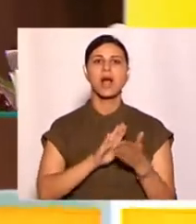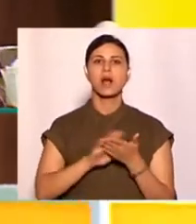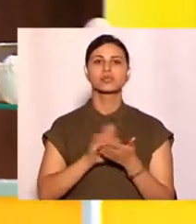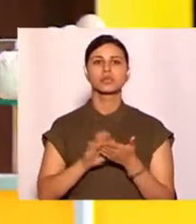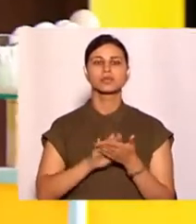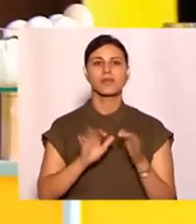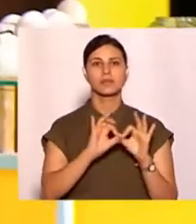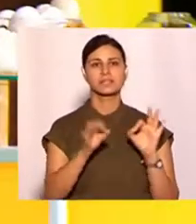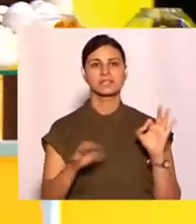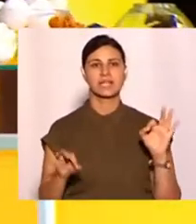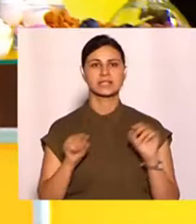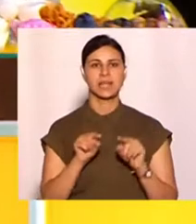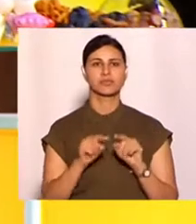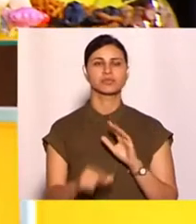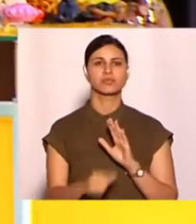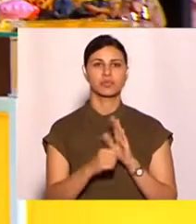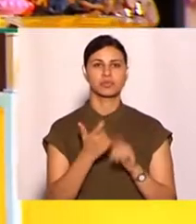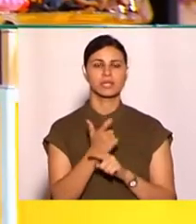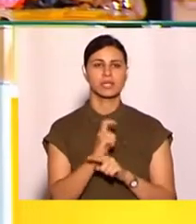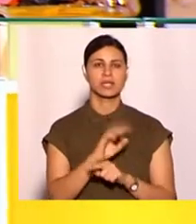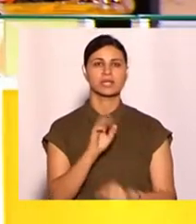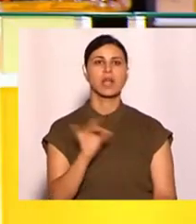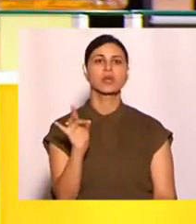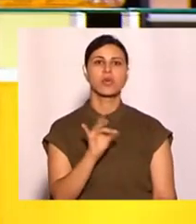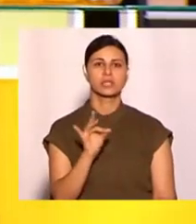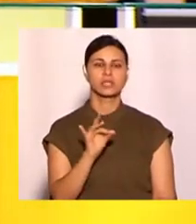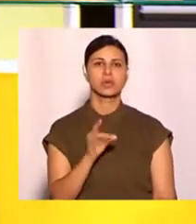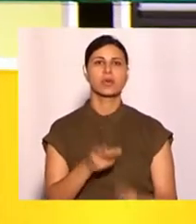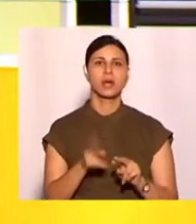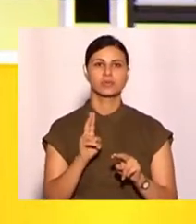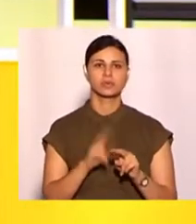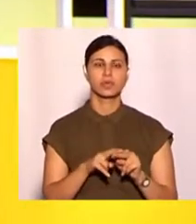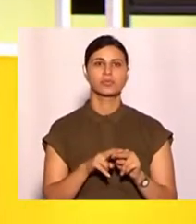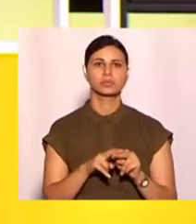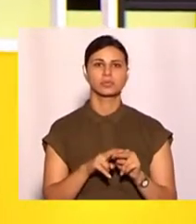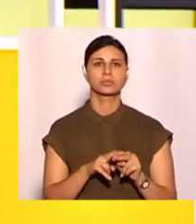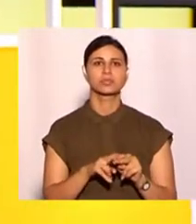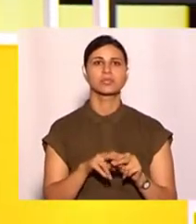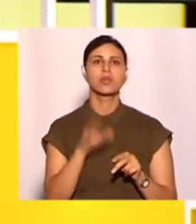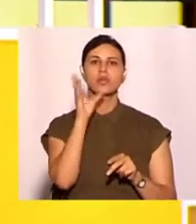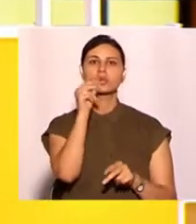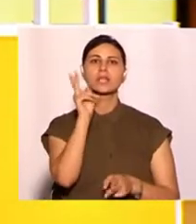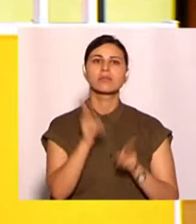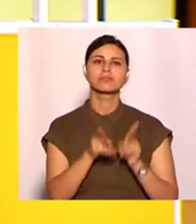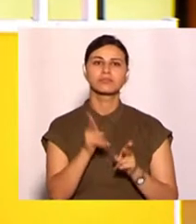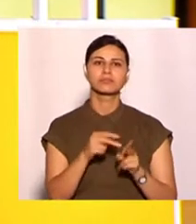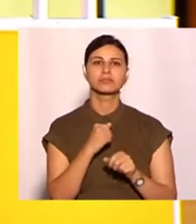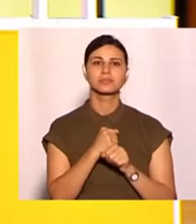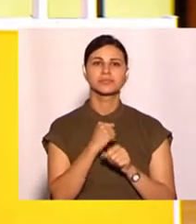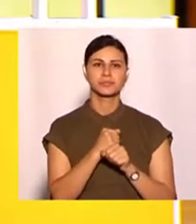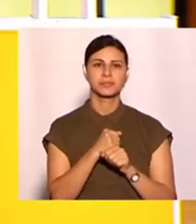ნაწლავს კანცეროგენული ნივთიერებებისაგან და ქოლესტერინისაგან. შესაბამისად, სმუზების მომზადება, ანუ სმუზი